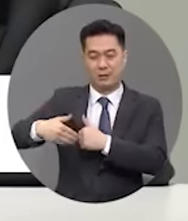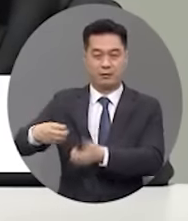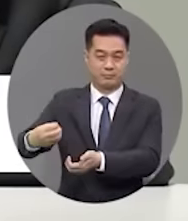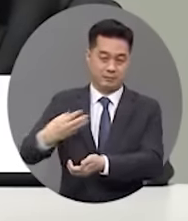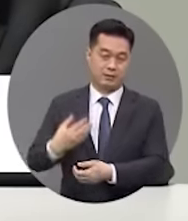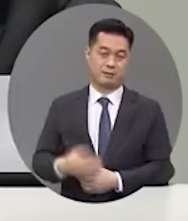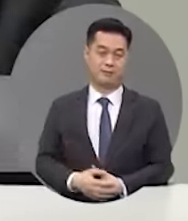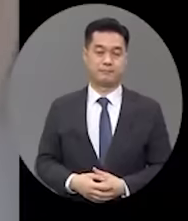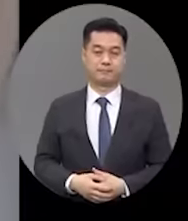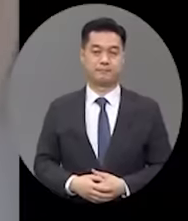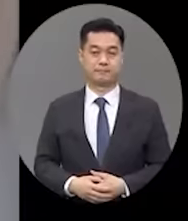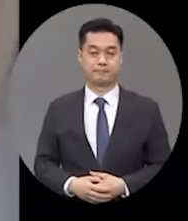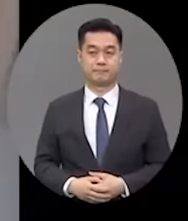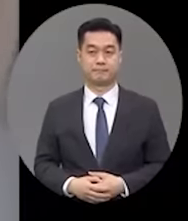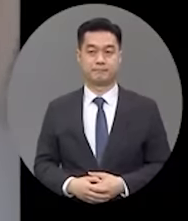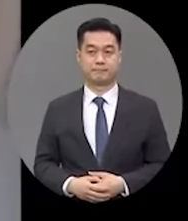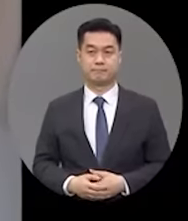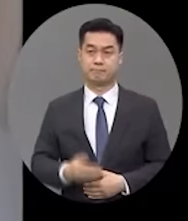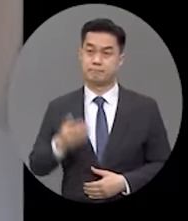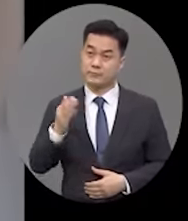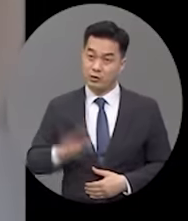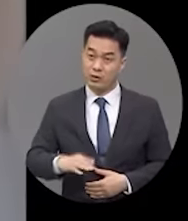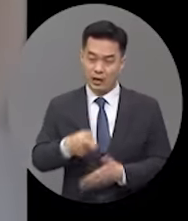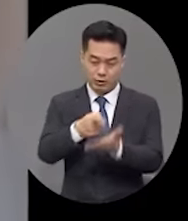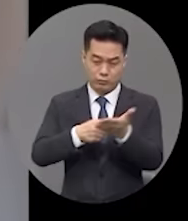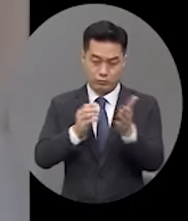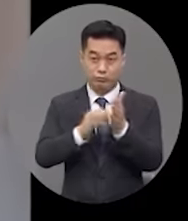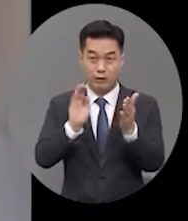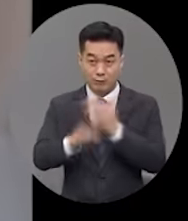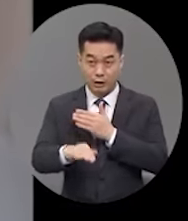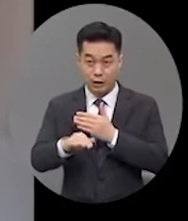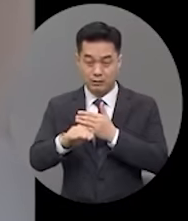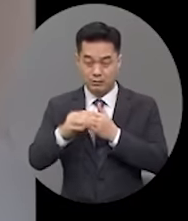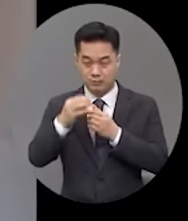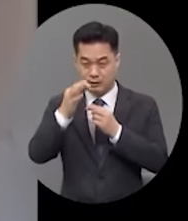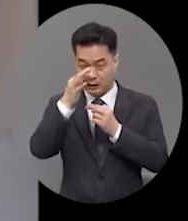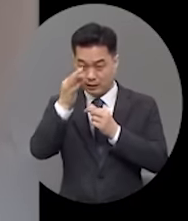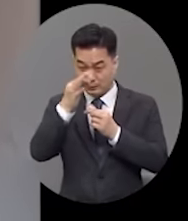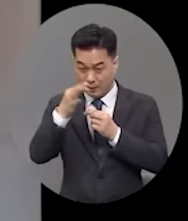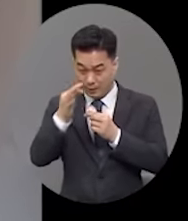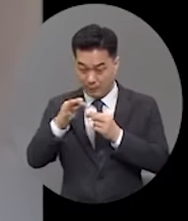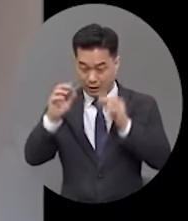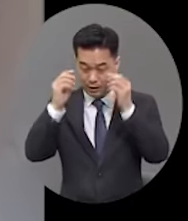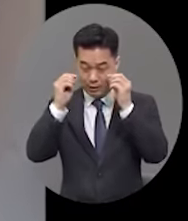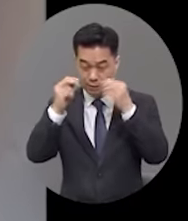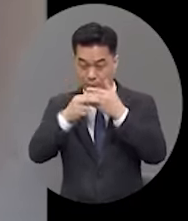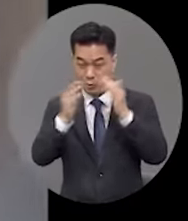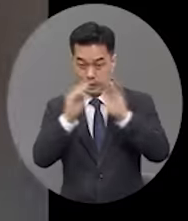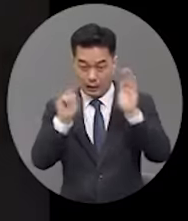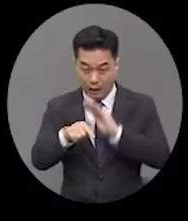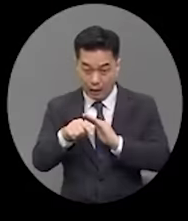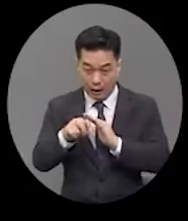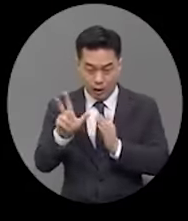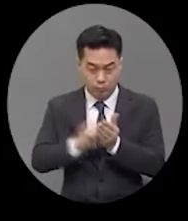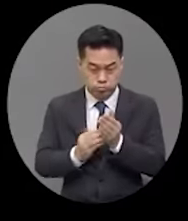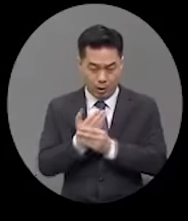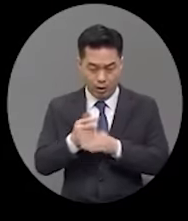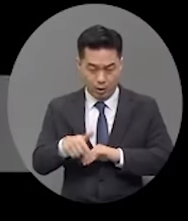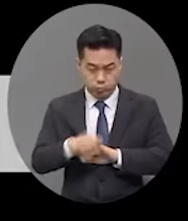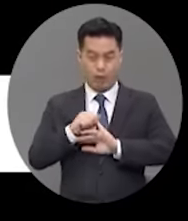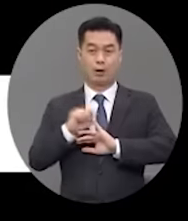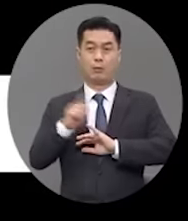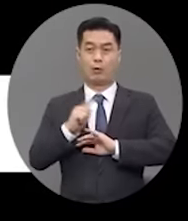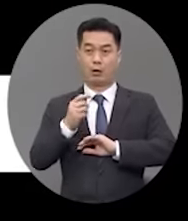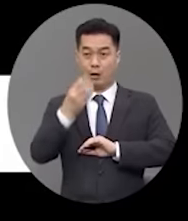거라고. 그런데 수술 후 실밥을 풀러 병원에 갔더니 심각한 문제가 발견됐습니다.